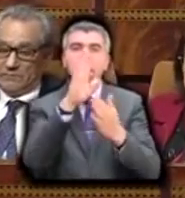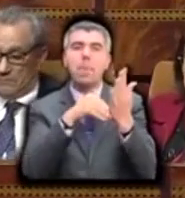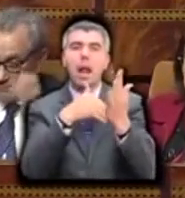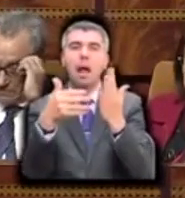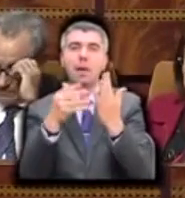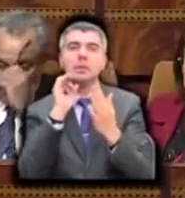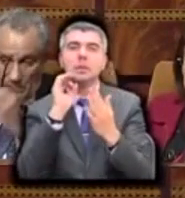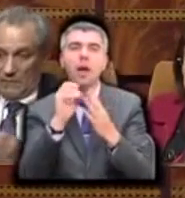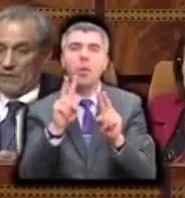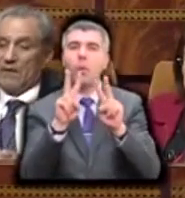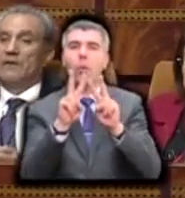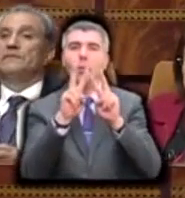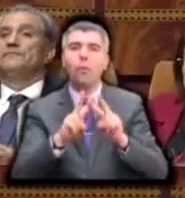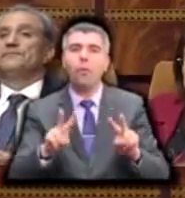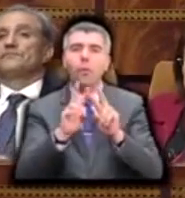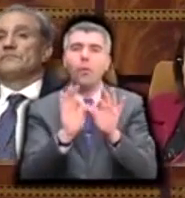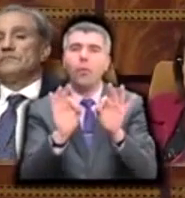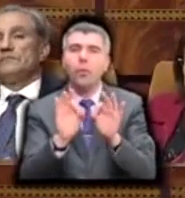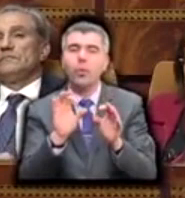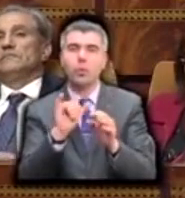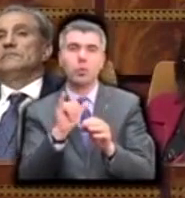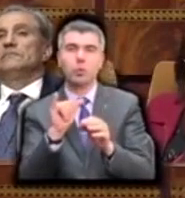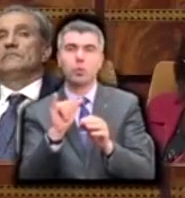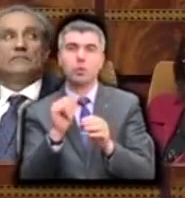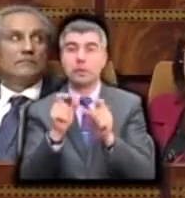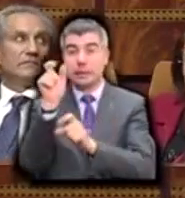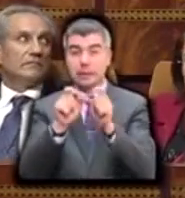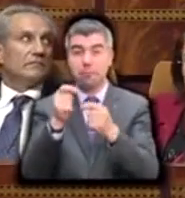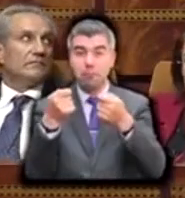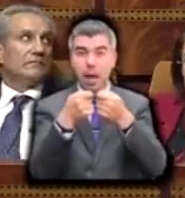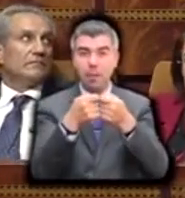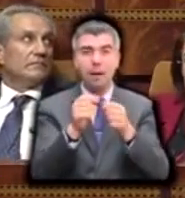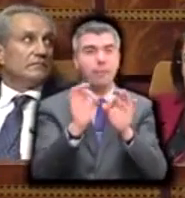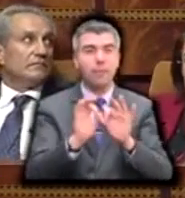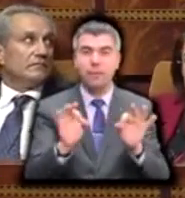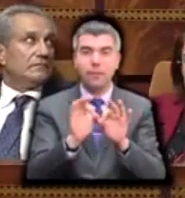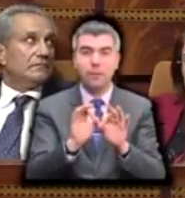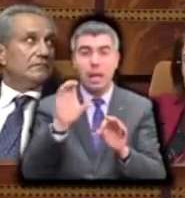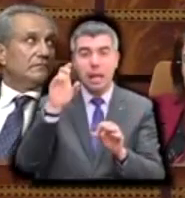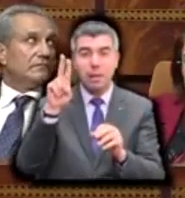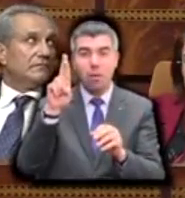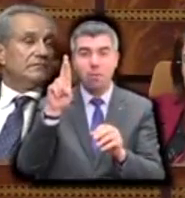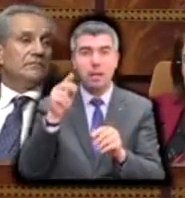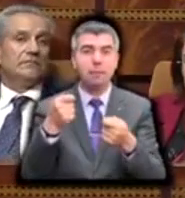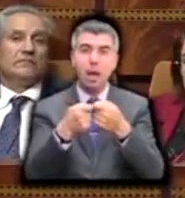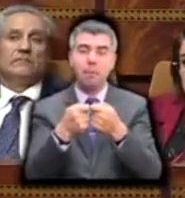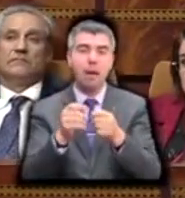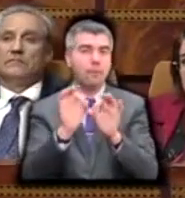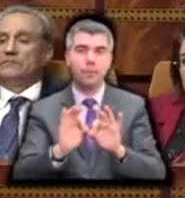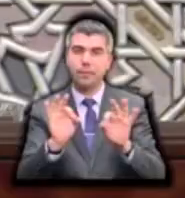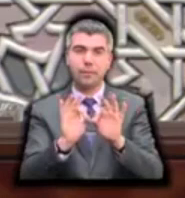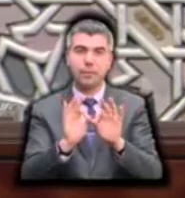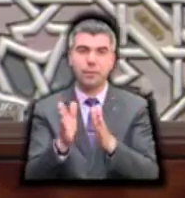هناك اختلاف ثقافات في العادات في التقاليد ديال المغاربة، راه المغاربة ماشي بحال بحال، وماشي الدار البيضاء والرباط هي المقياس. وشكرا سيدة